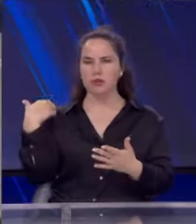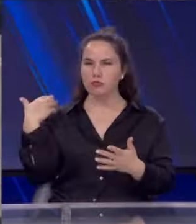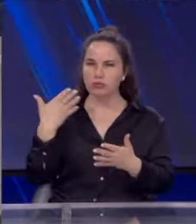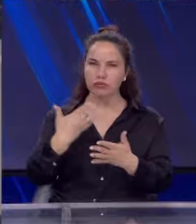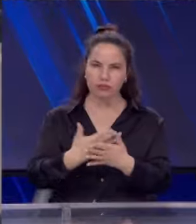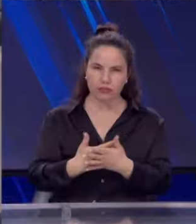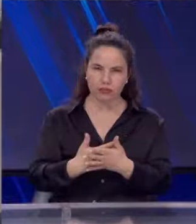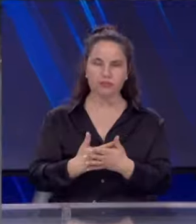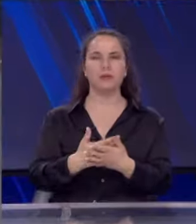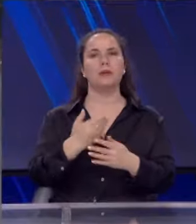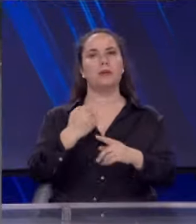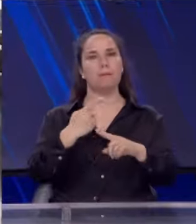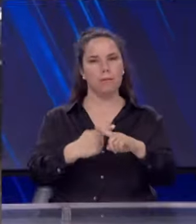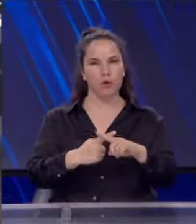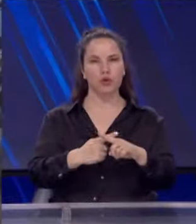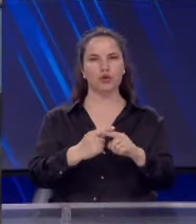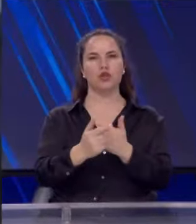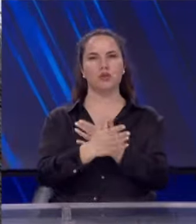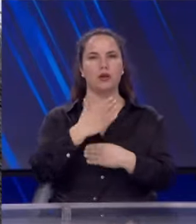të shtuar për makinat elektrike.